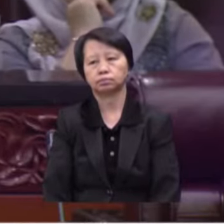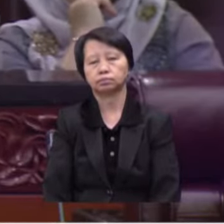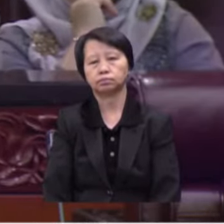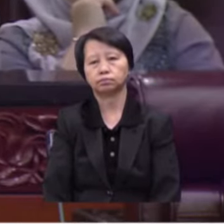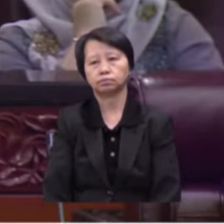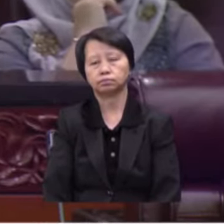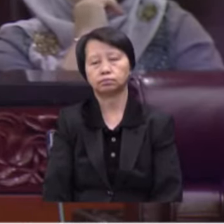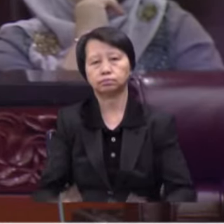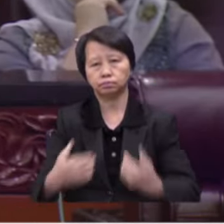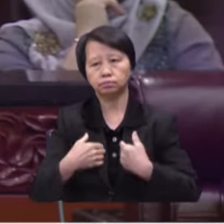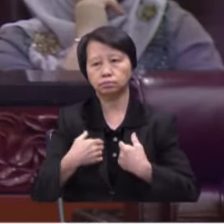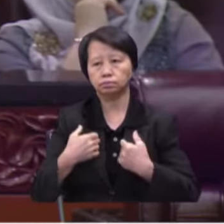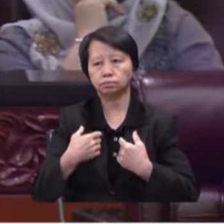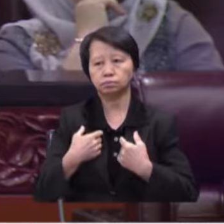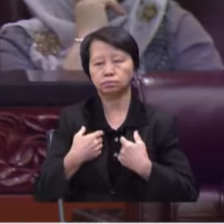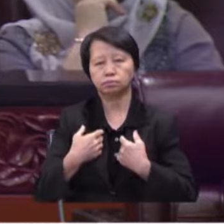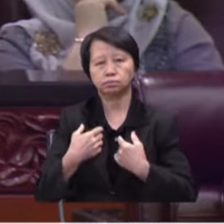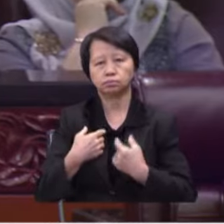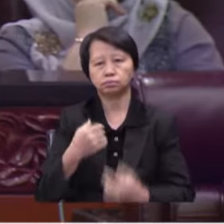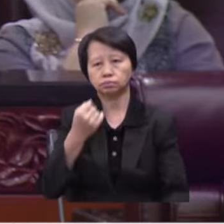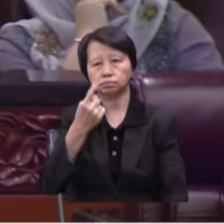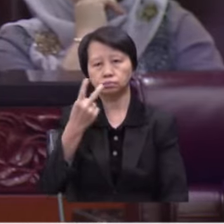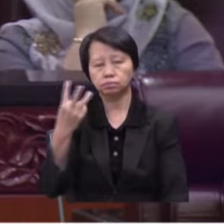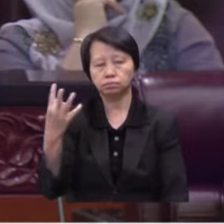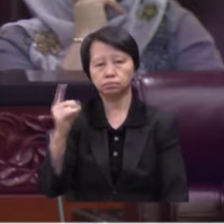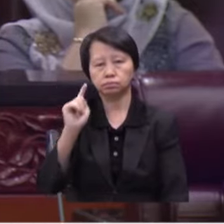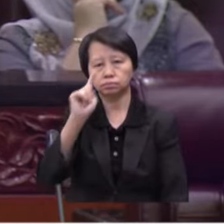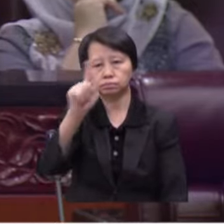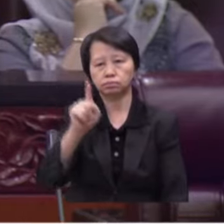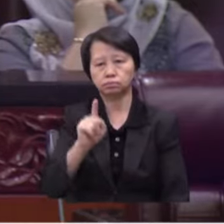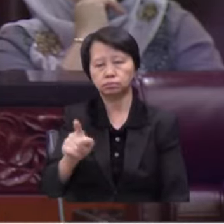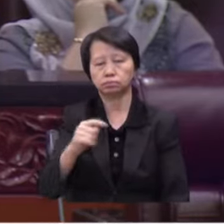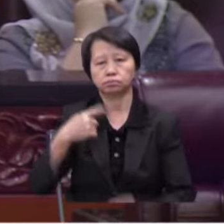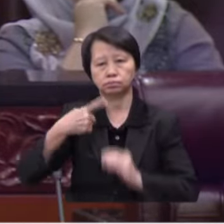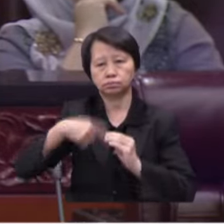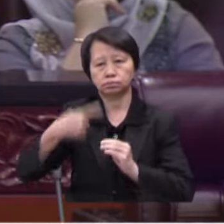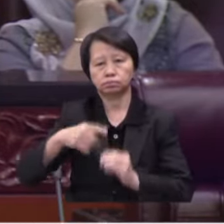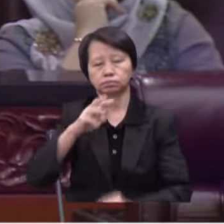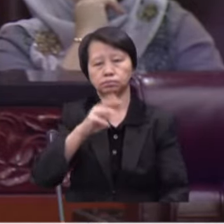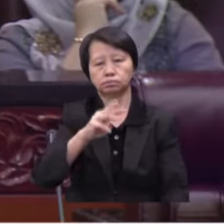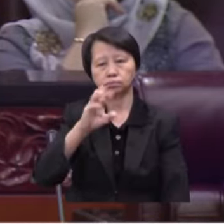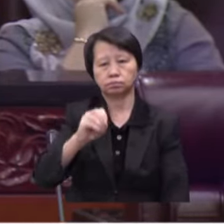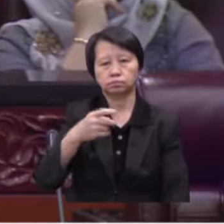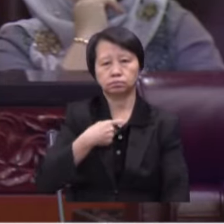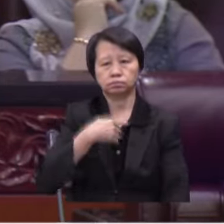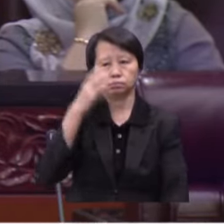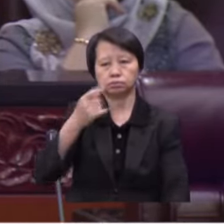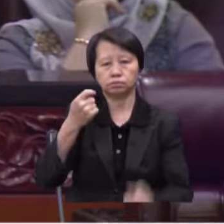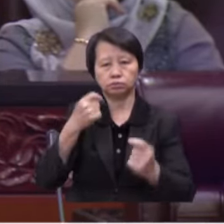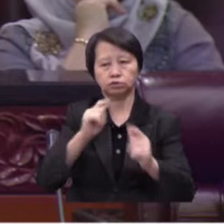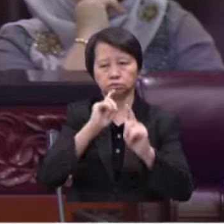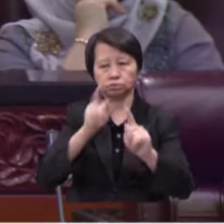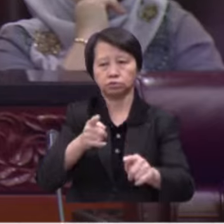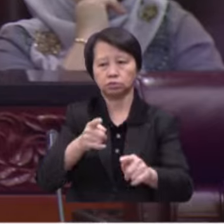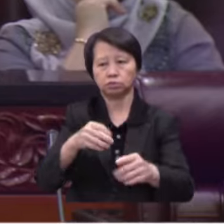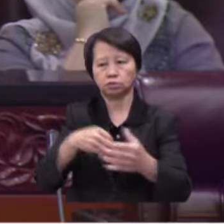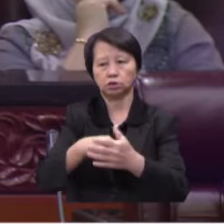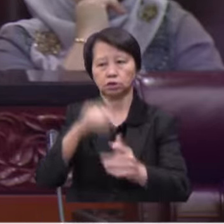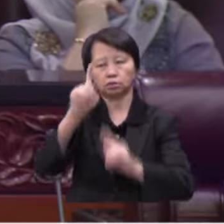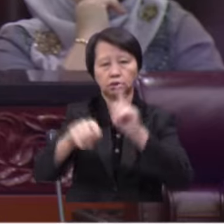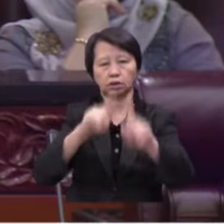terdapat beberapa soalan berkenaan tentang mo itu kita akan Coba jawab dalam